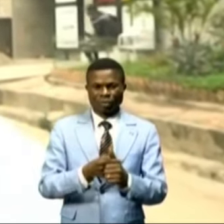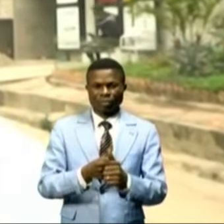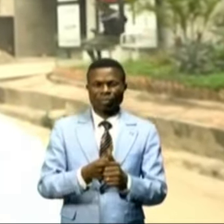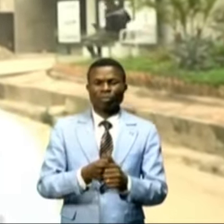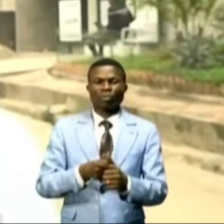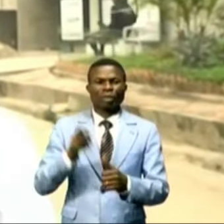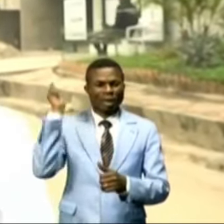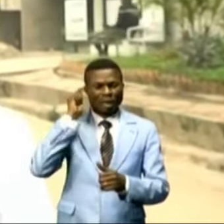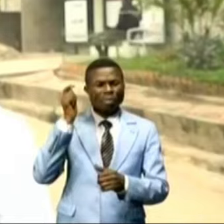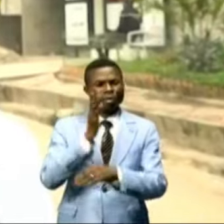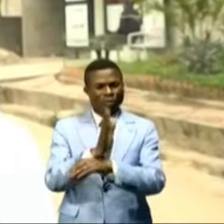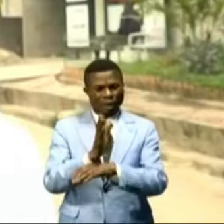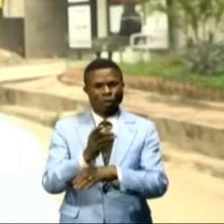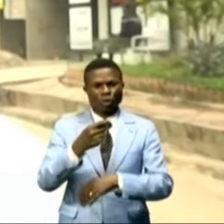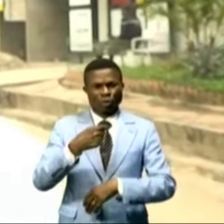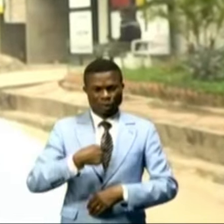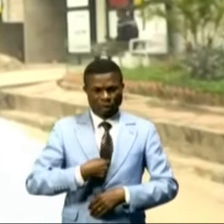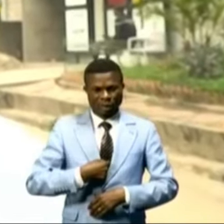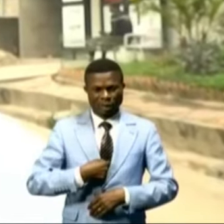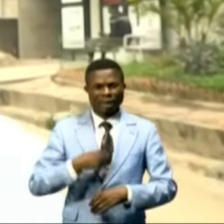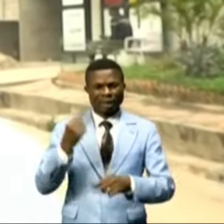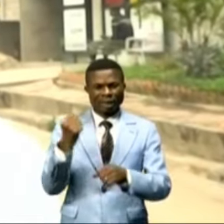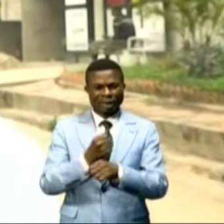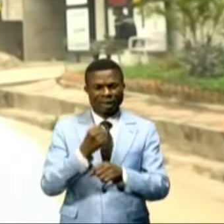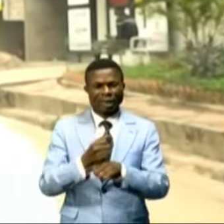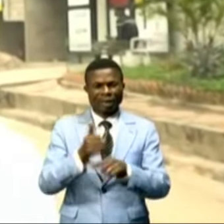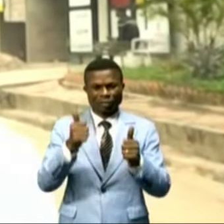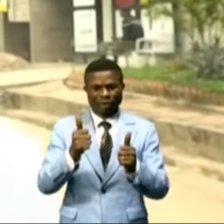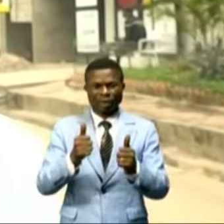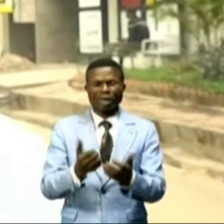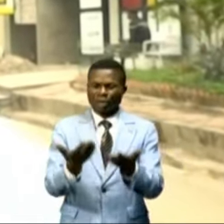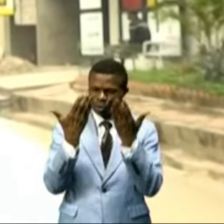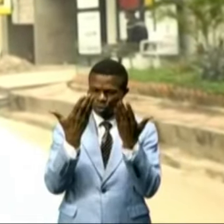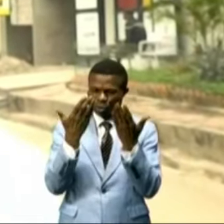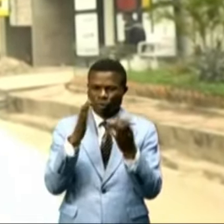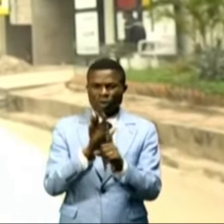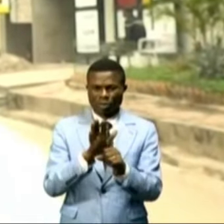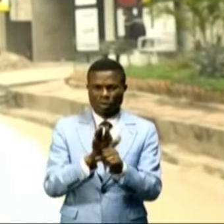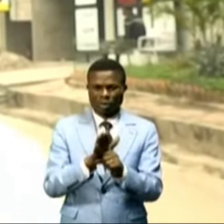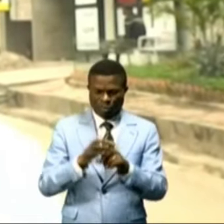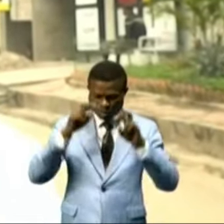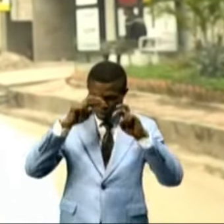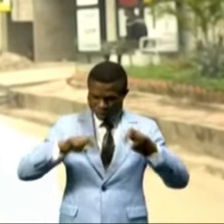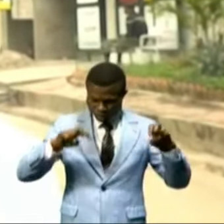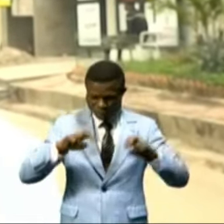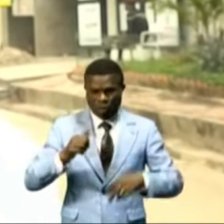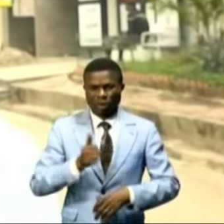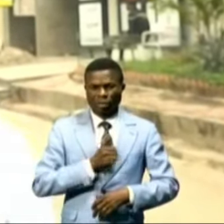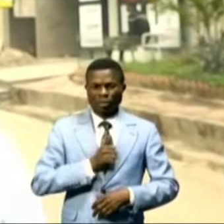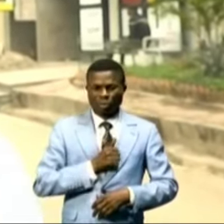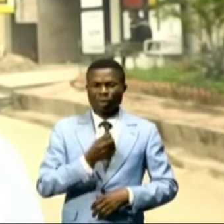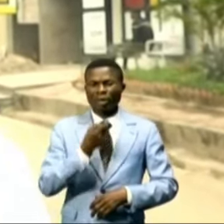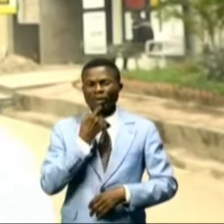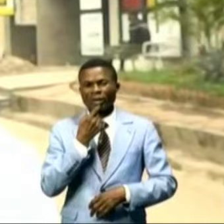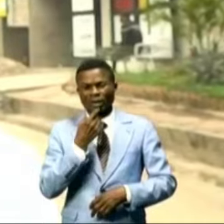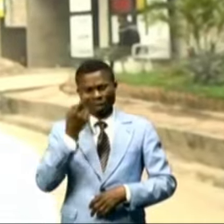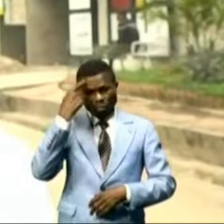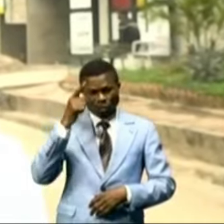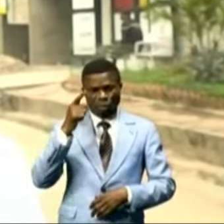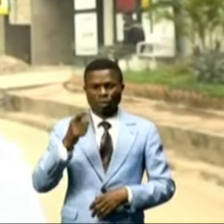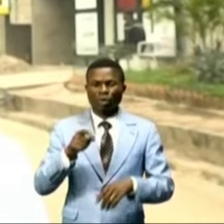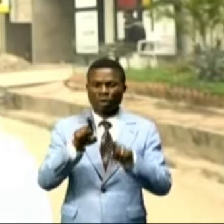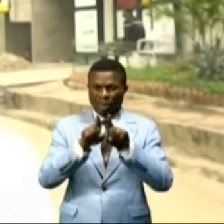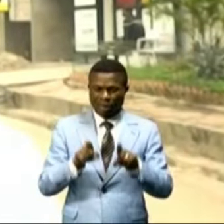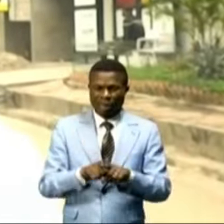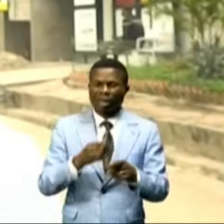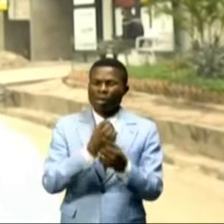tous conseillé de mieux travailler, de réviser, de faire des recherches historiques pour l'histoire. Et puis, j'ai vraiment